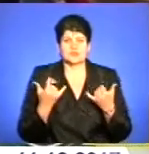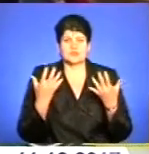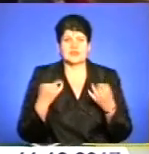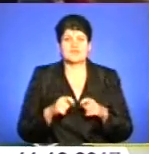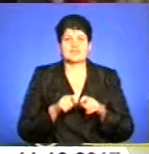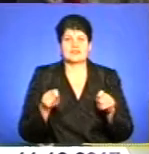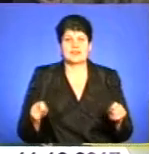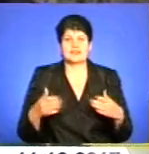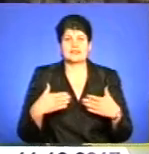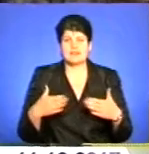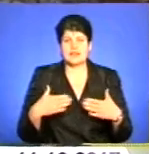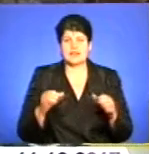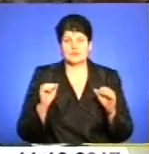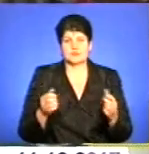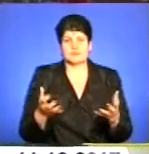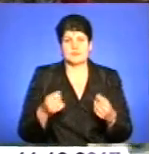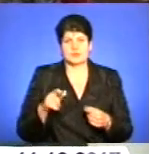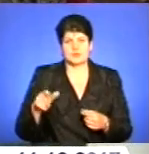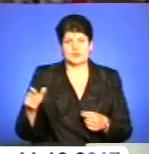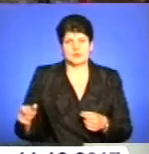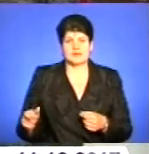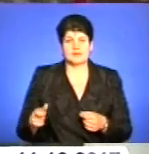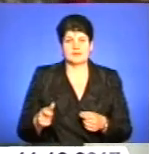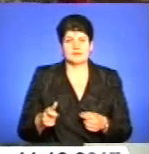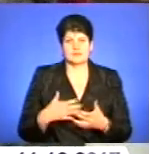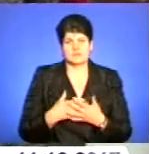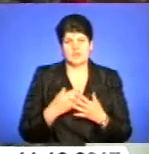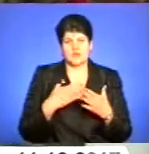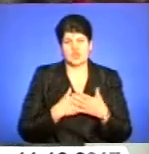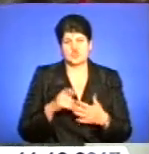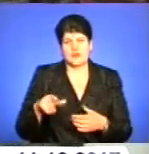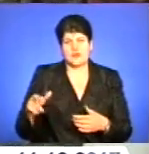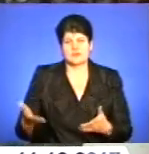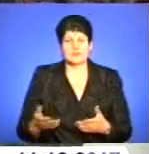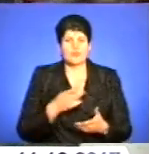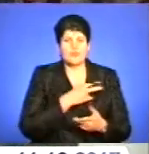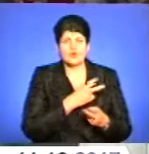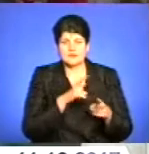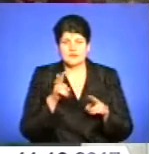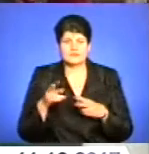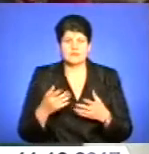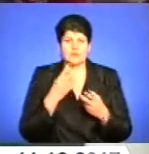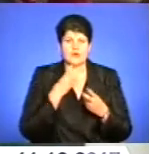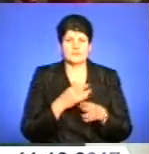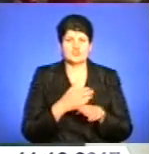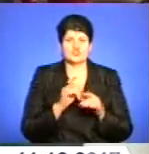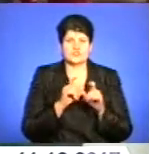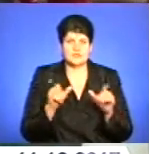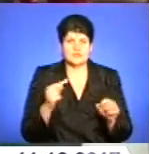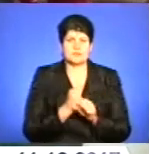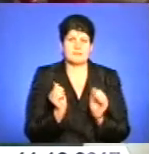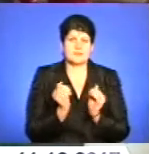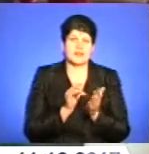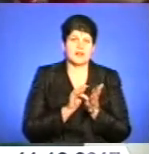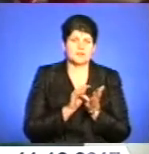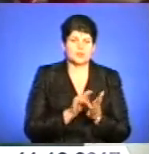відкритих дверей і можна брати людей гражданських, так скажемо, так. Подивитися, показувала мені частину, зробила мінімальну